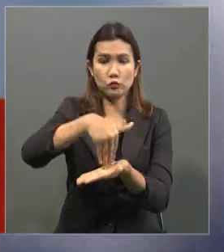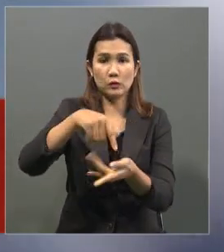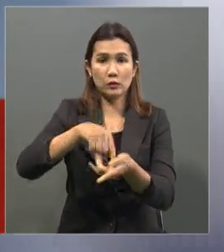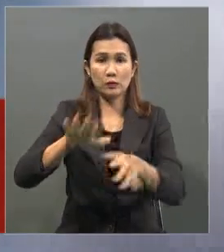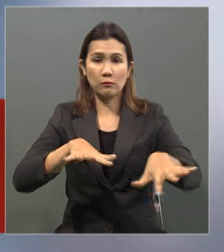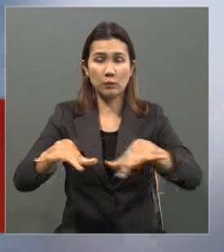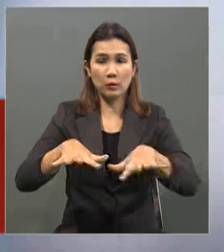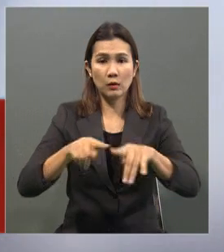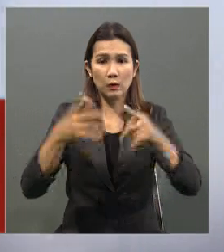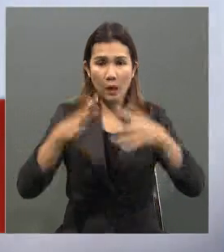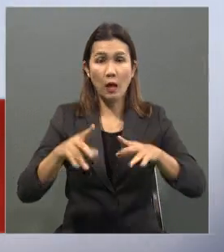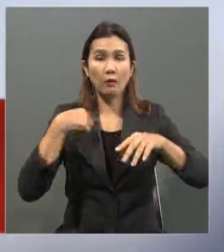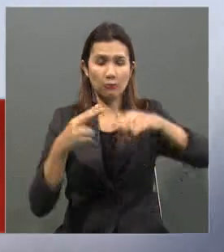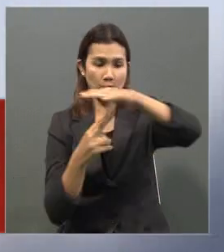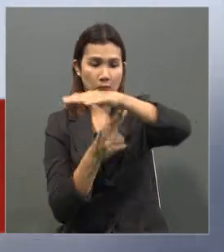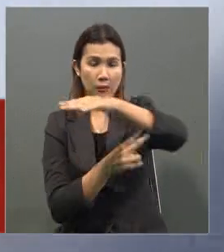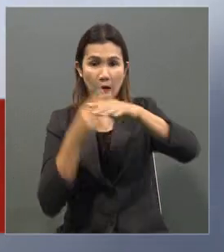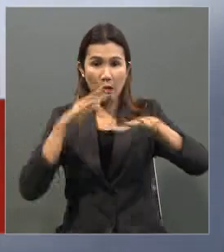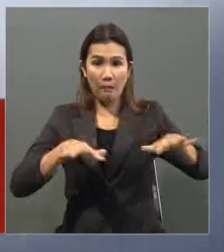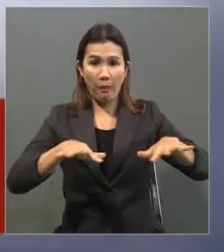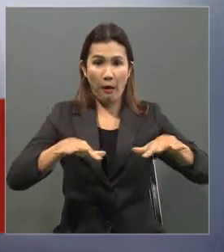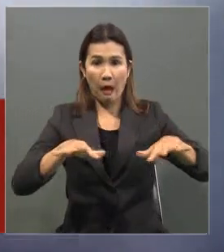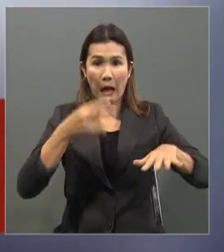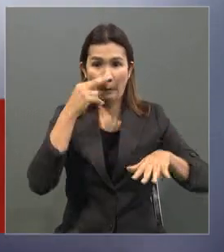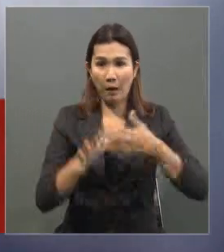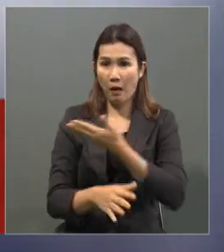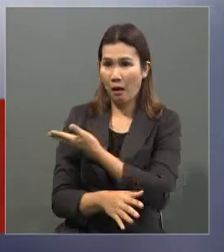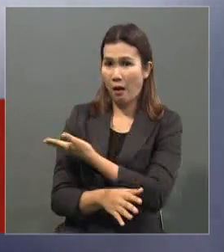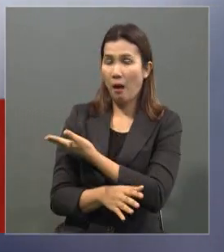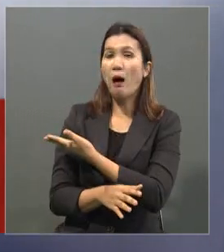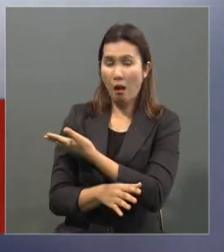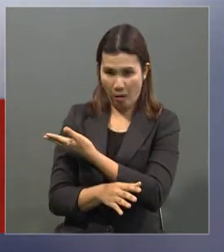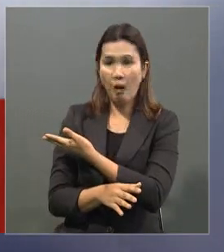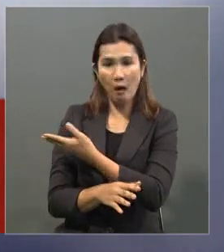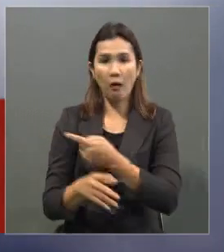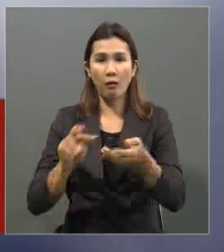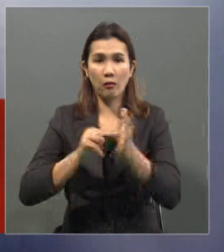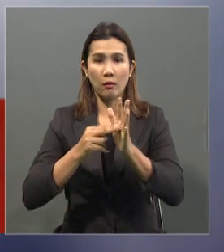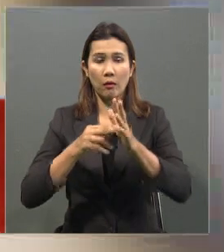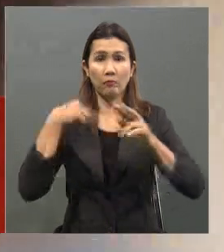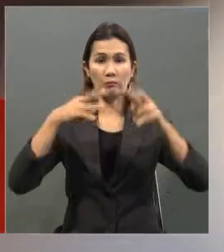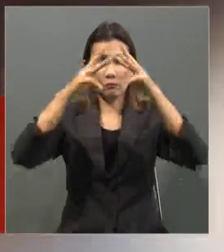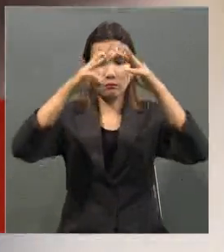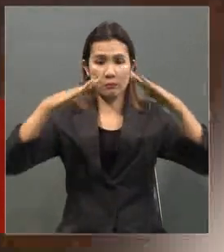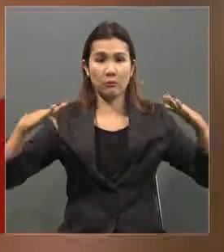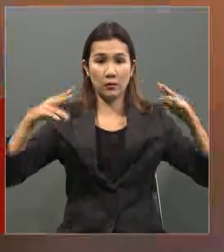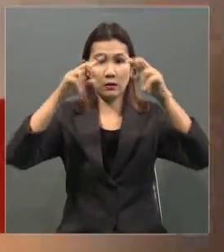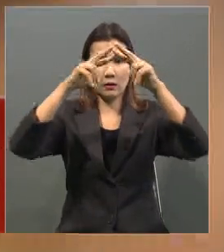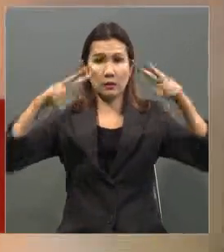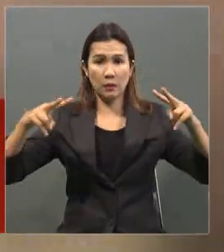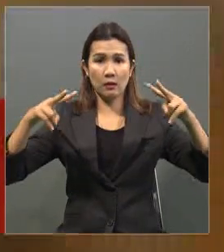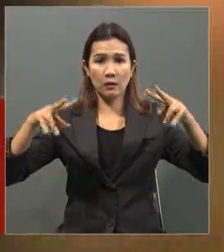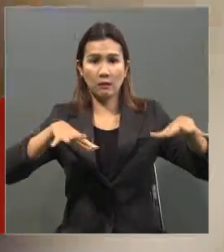รวมถึงสะพานก็สั่นไหวท่านผู้ชมเห็นมั้ยครับเสาสะพานหรือว่าจะเป็นลวดที่ขึงสะพานอยู่เนี่ยสั่นไว้อย่างชัด